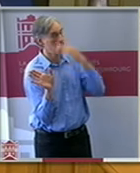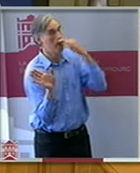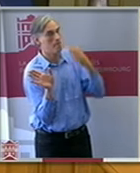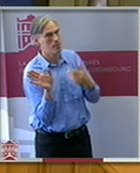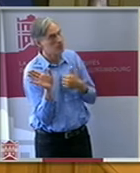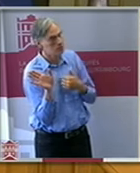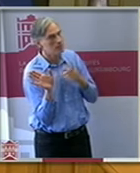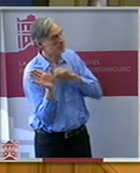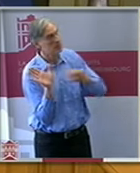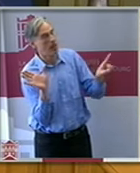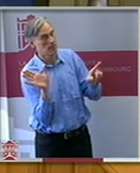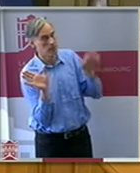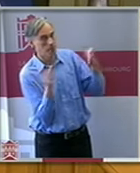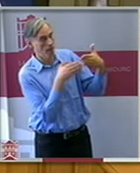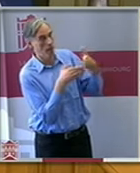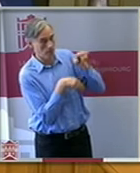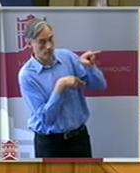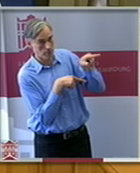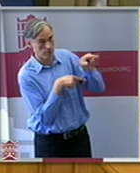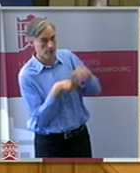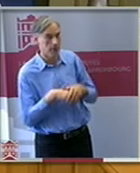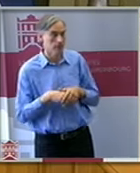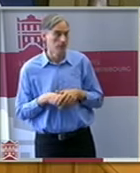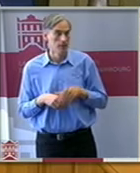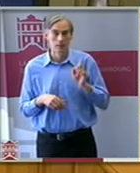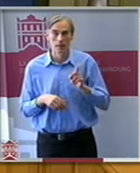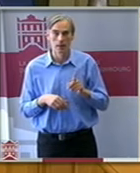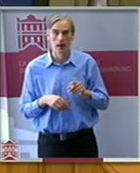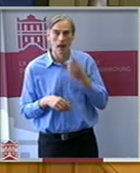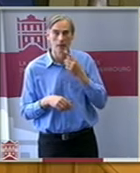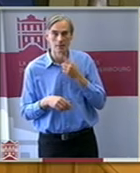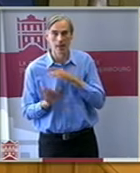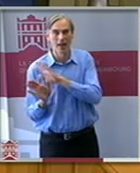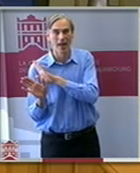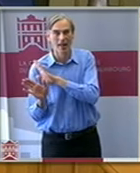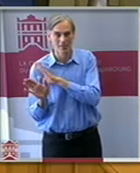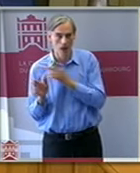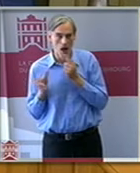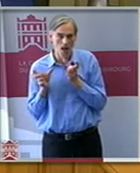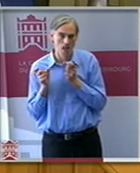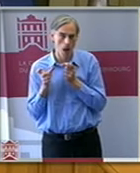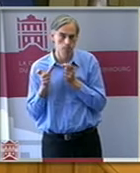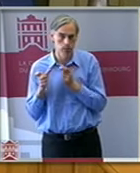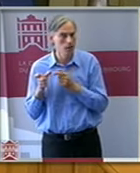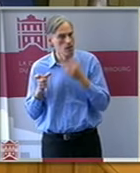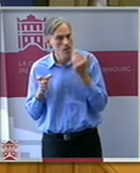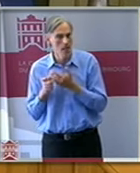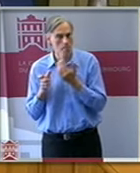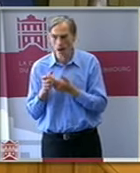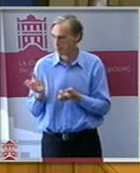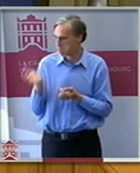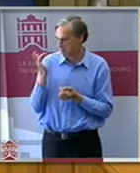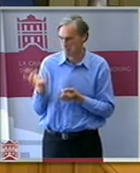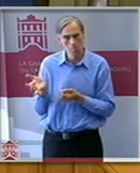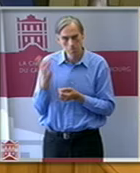dem lamentablen Rietze Krabbekurve, permanent, immer Leute, die sich ehrlich